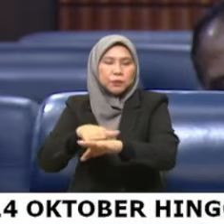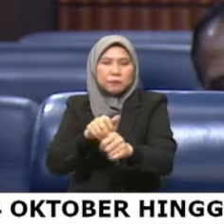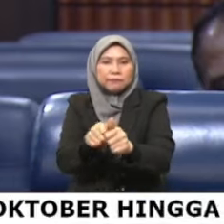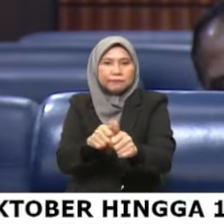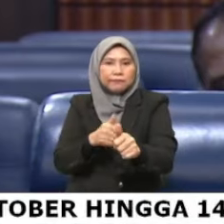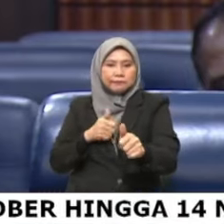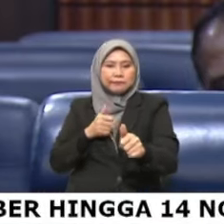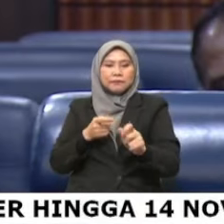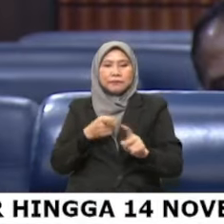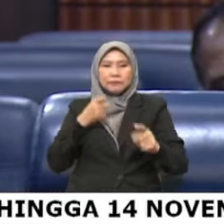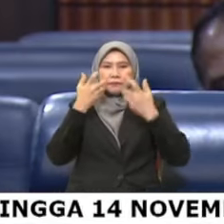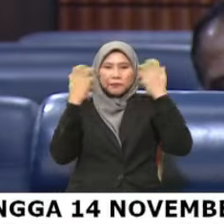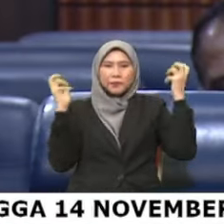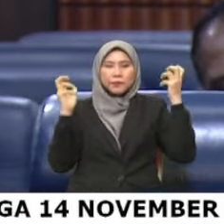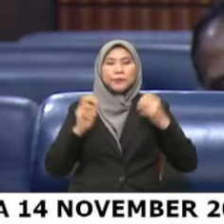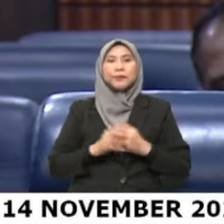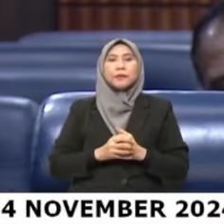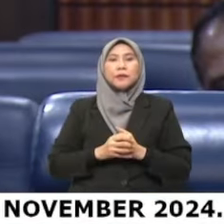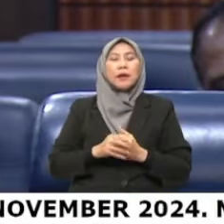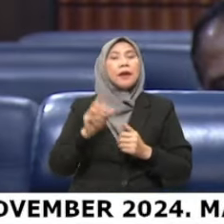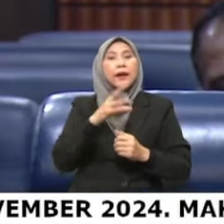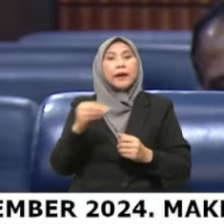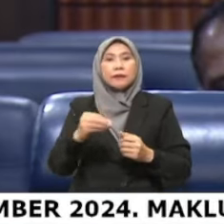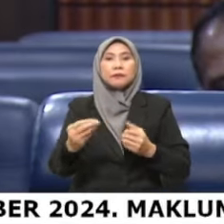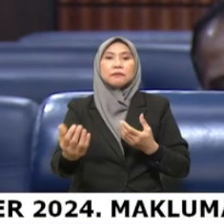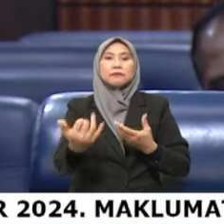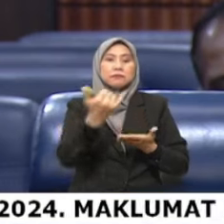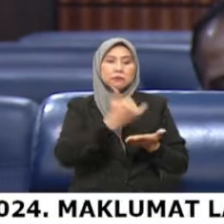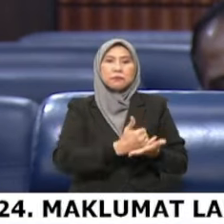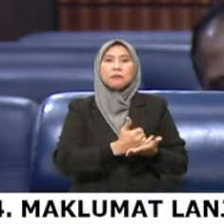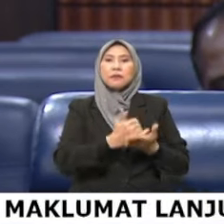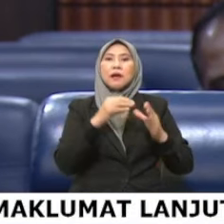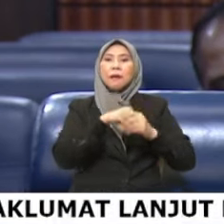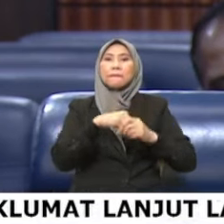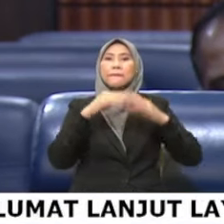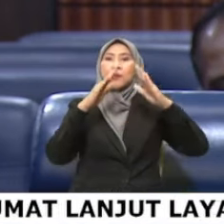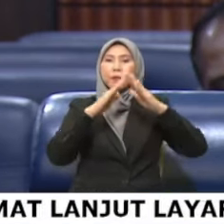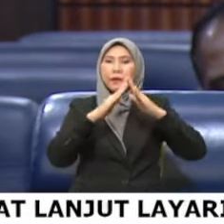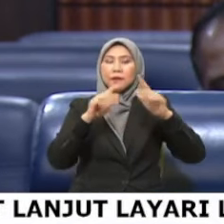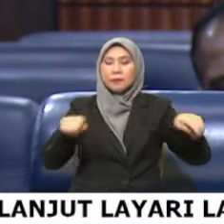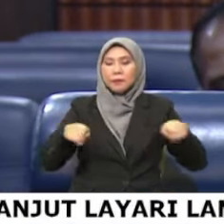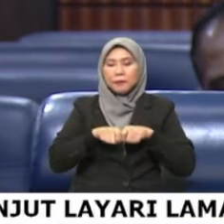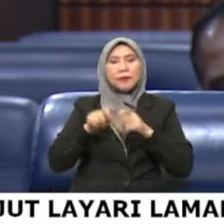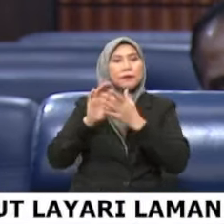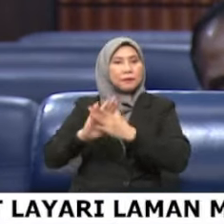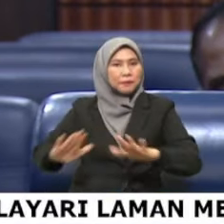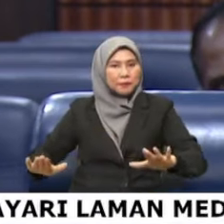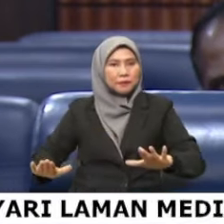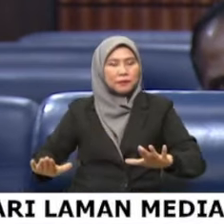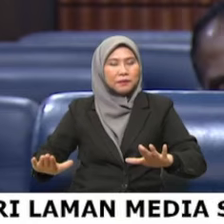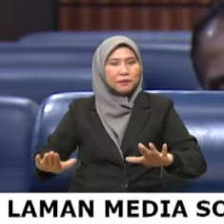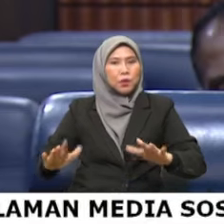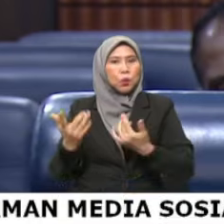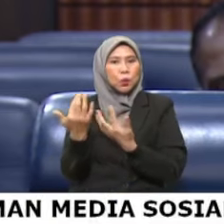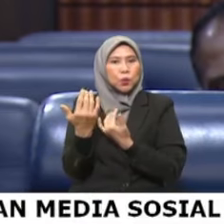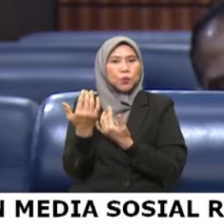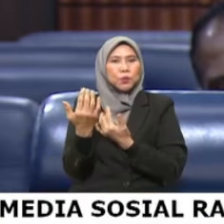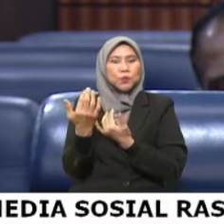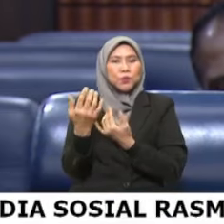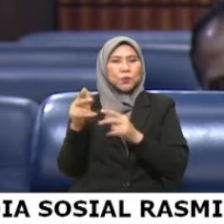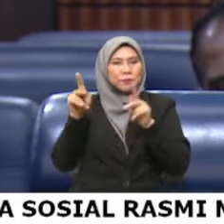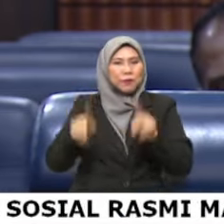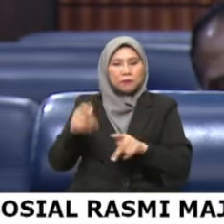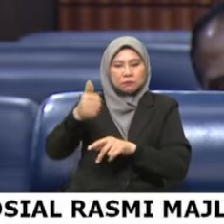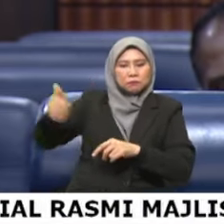Ketiga, melindungi diri di dalam rumah atau di mana-mana tempat yang selamat sementara menunggu kehadiran